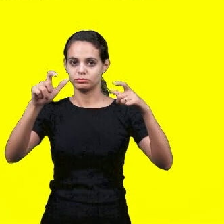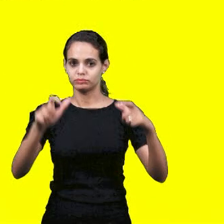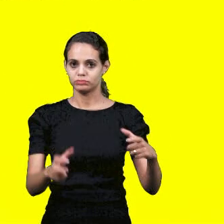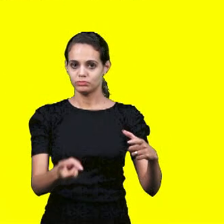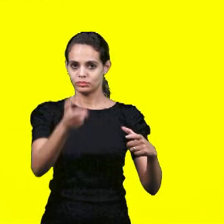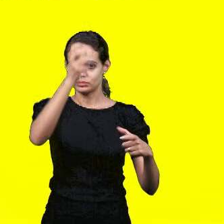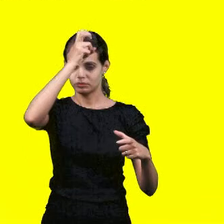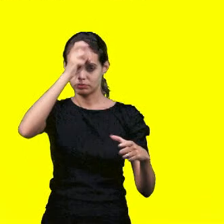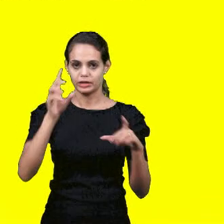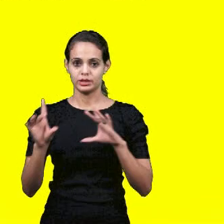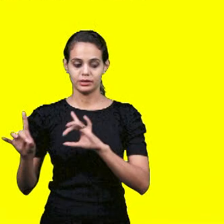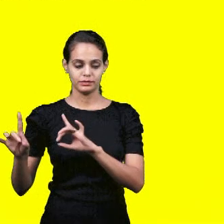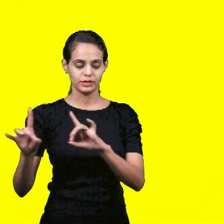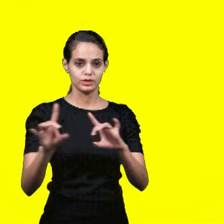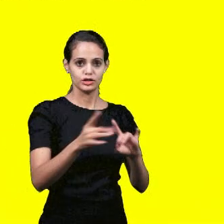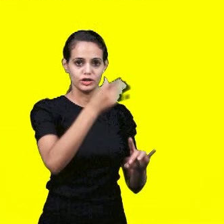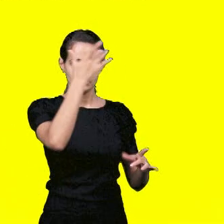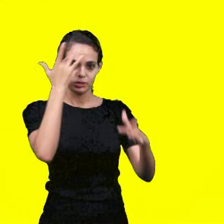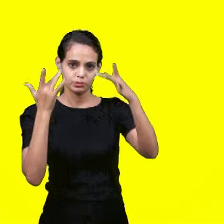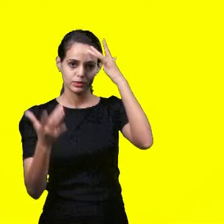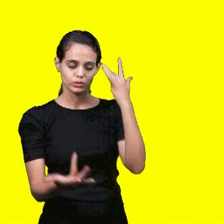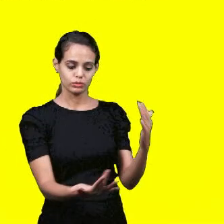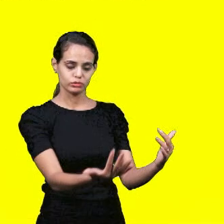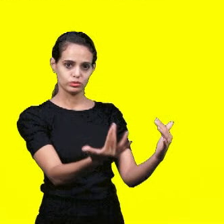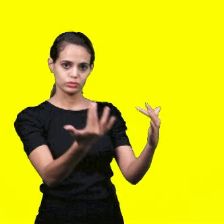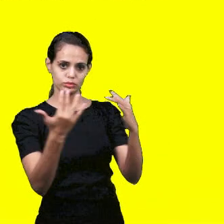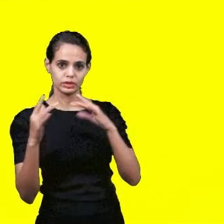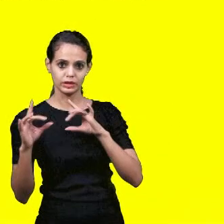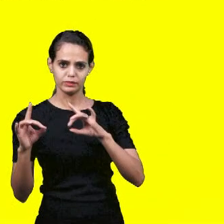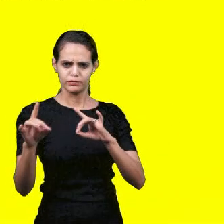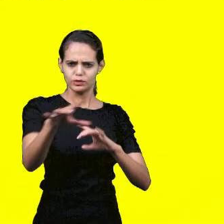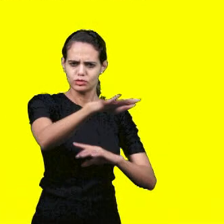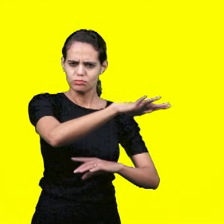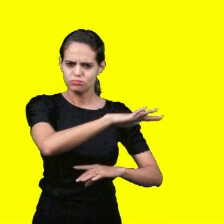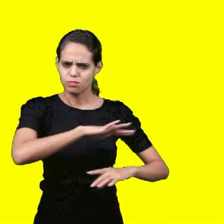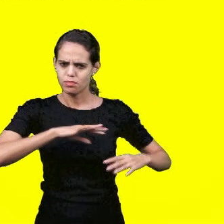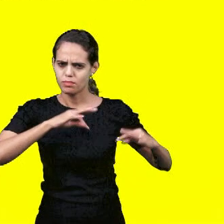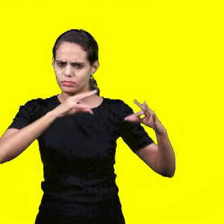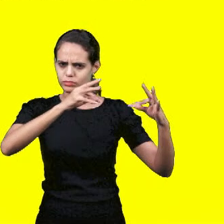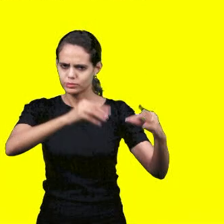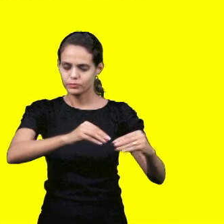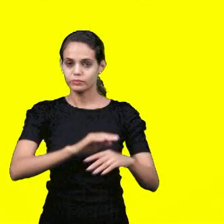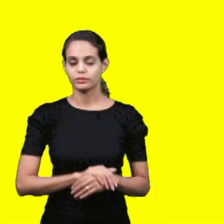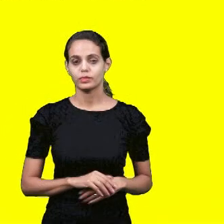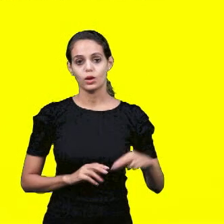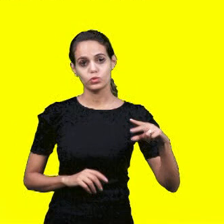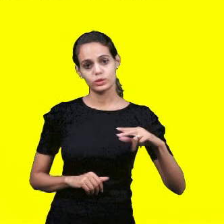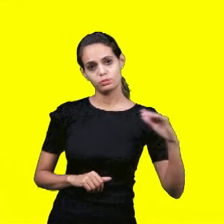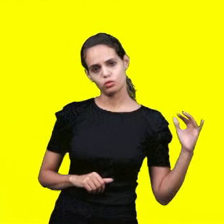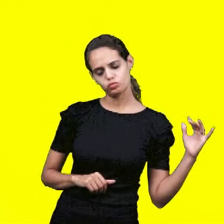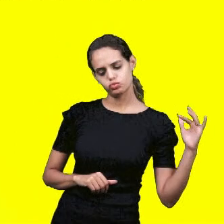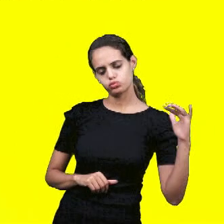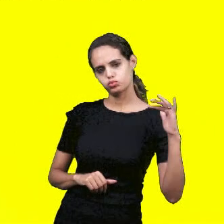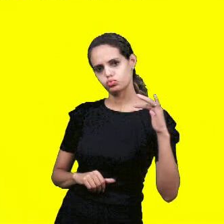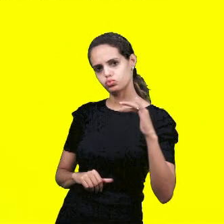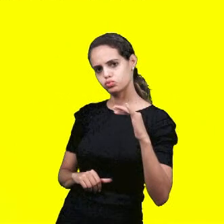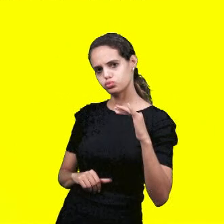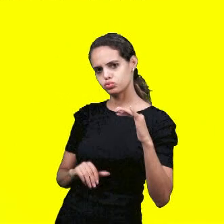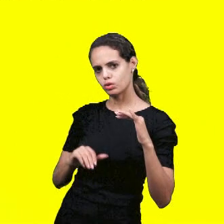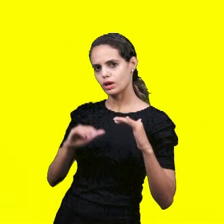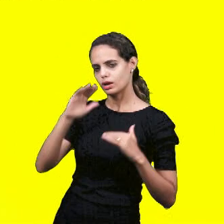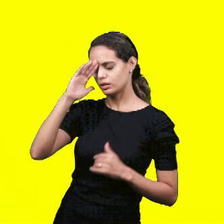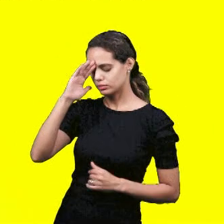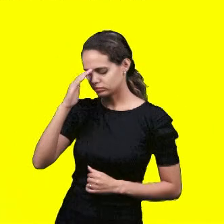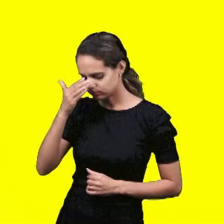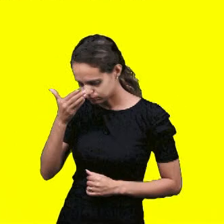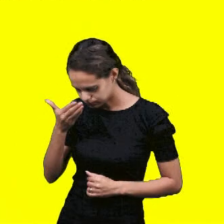de Joseph sont venus et se sont inclinés devant lui avec le visage par terre. Genèse chapitre